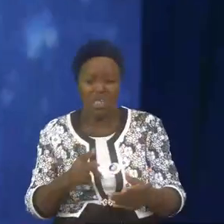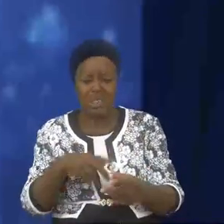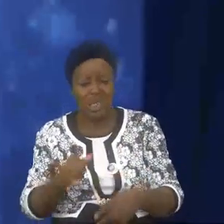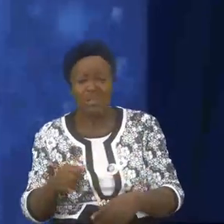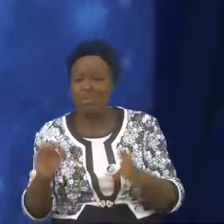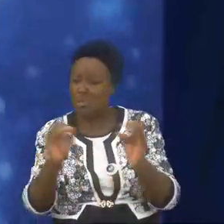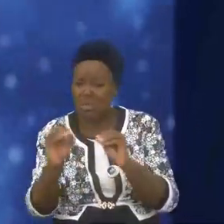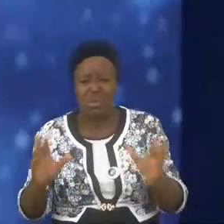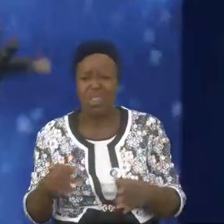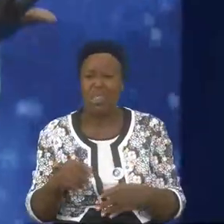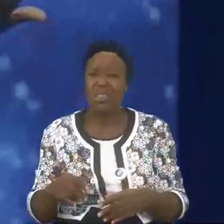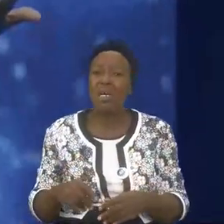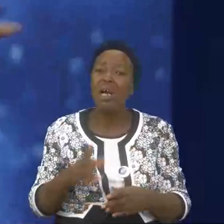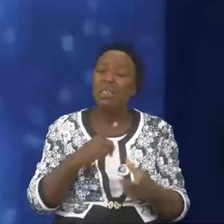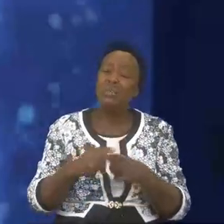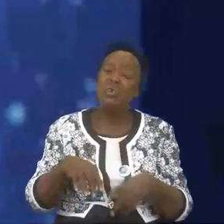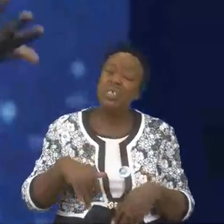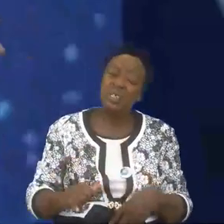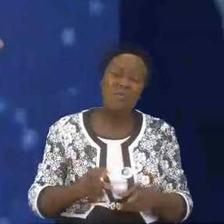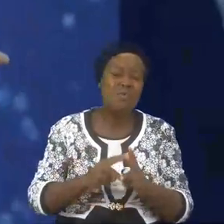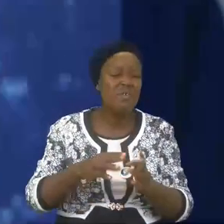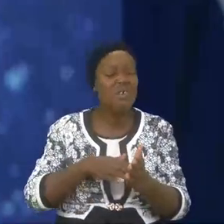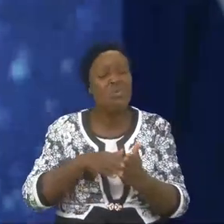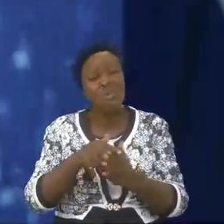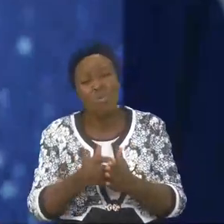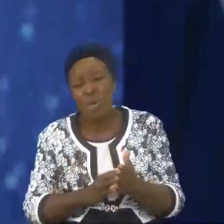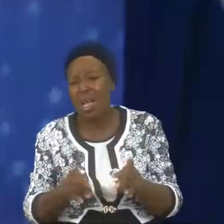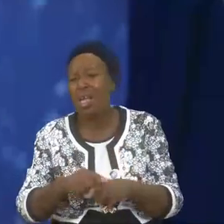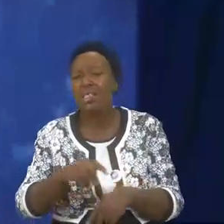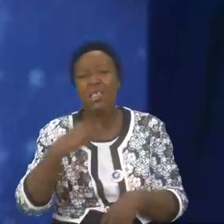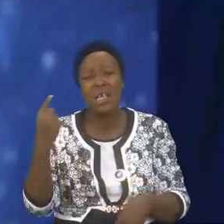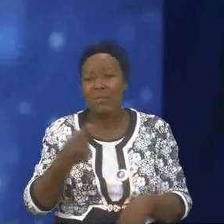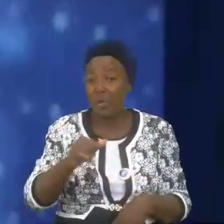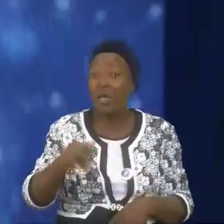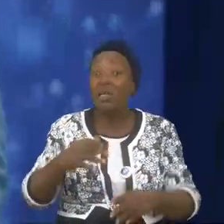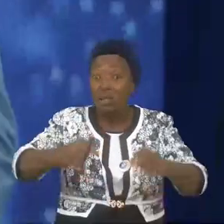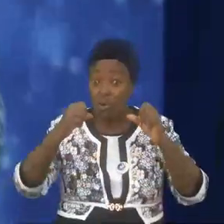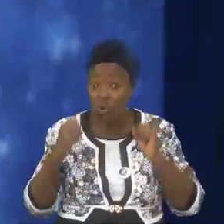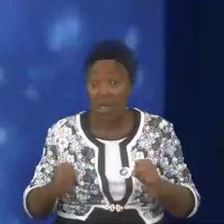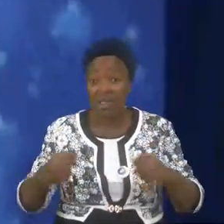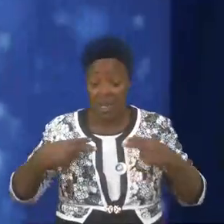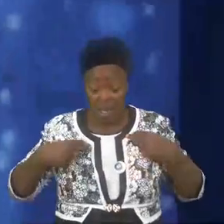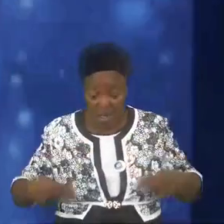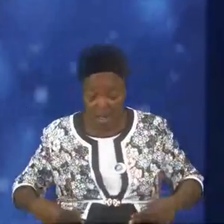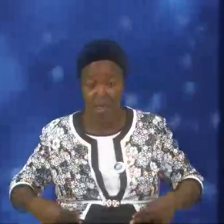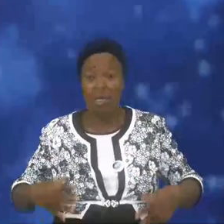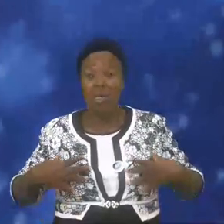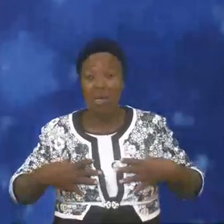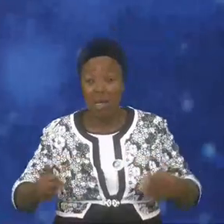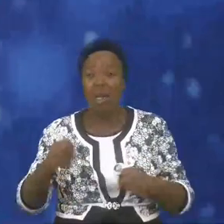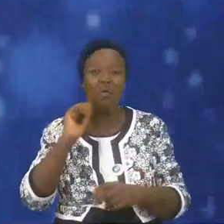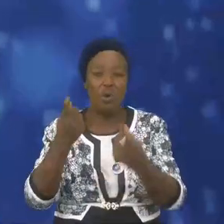capsules, les nutriments, les compléments alimentaires, et tu es toujours faible comme avant. La force, la guérison viendront ce